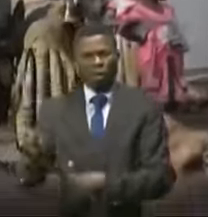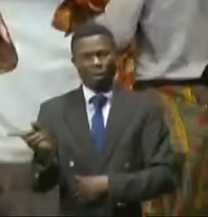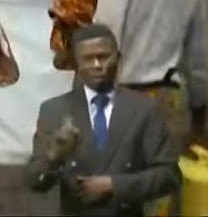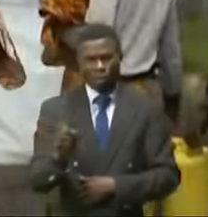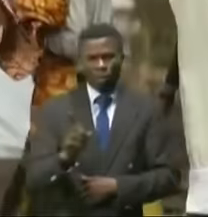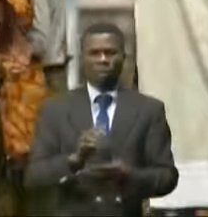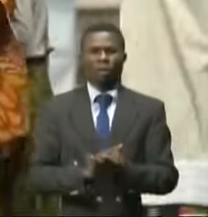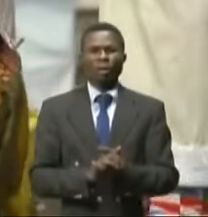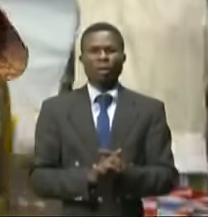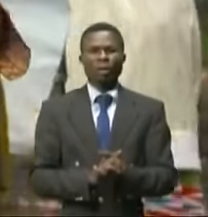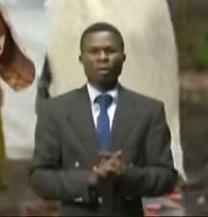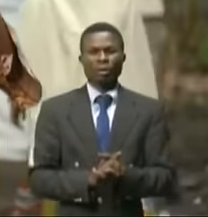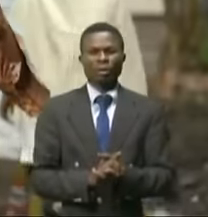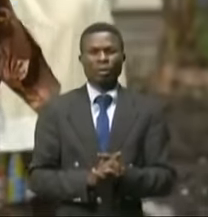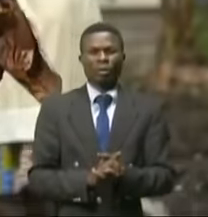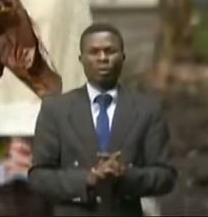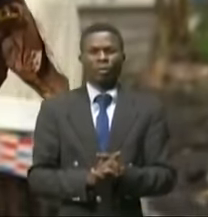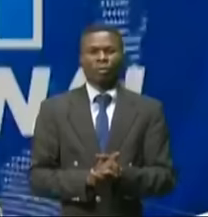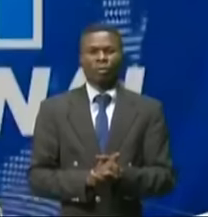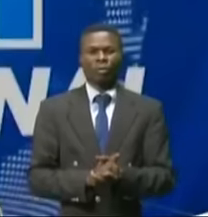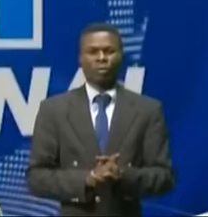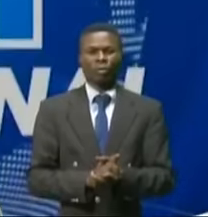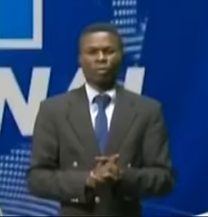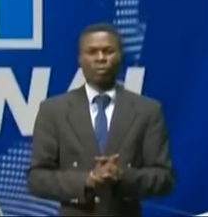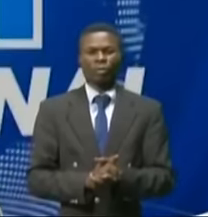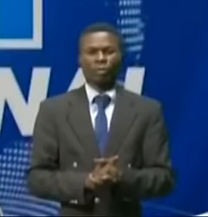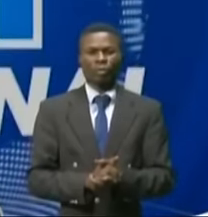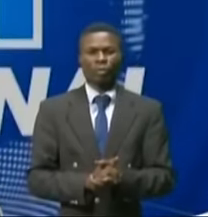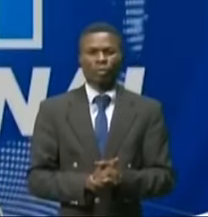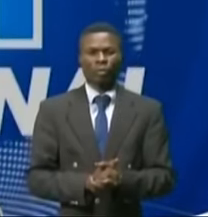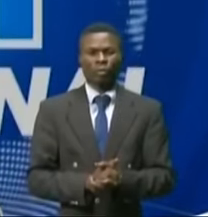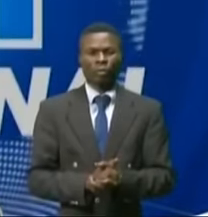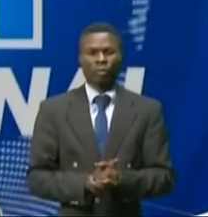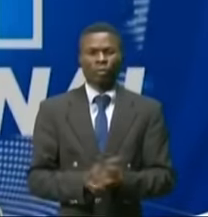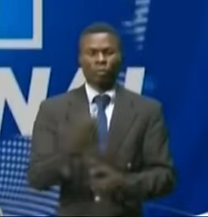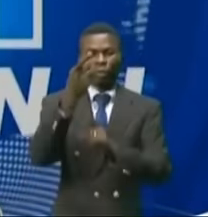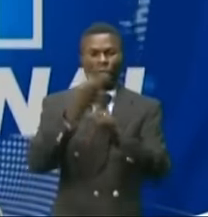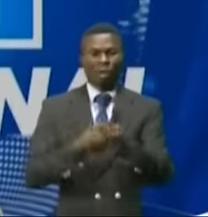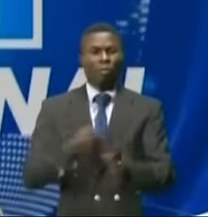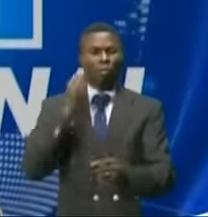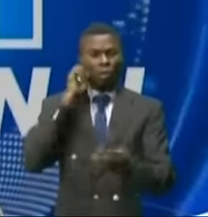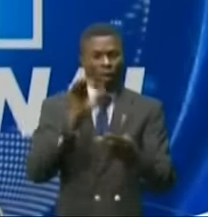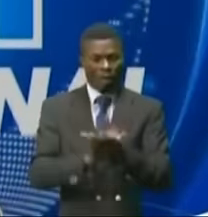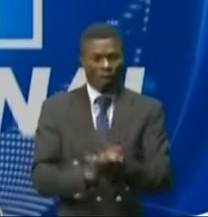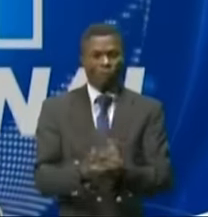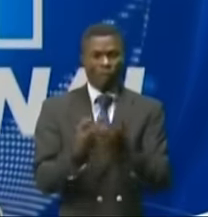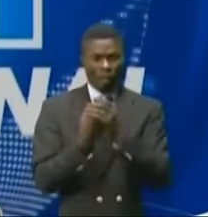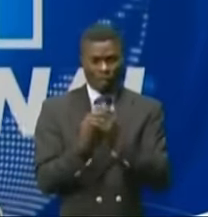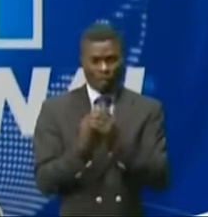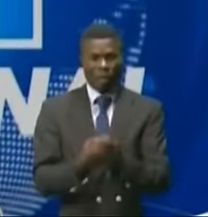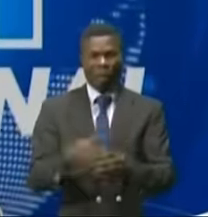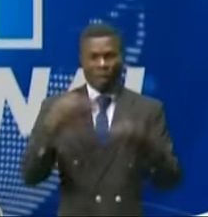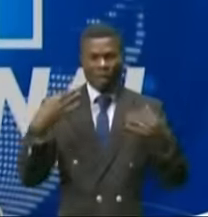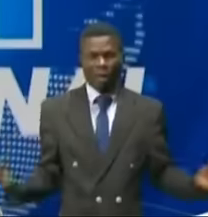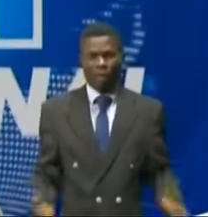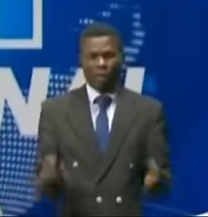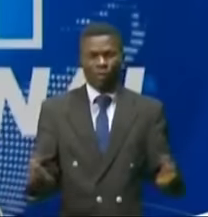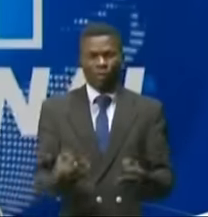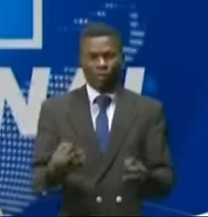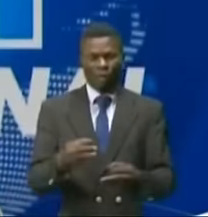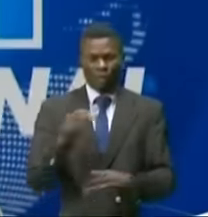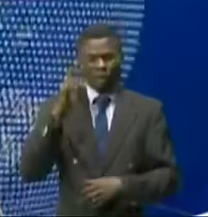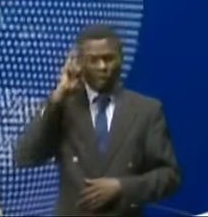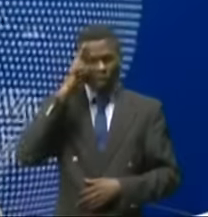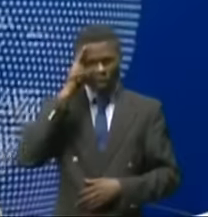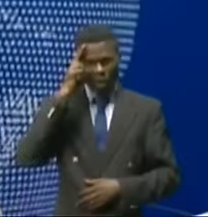concrètes pour qu'elles ne soient plus jamais seules. Le mois de la femme, on le célèbre en RDC dans la méditation au